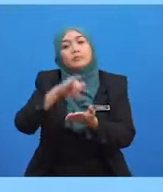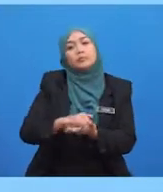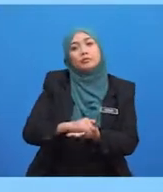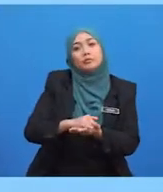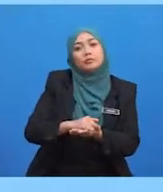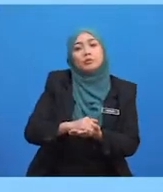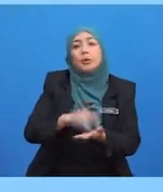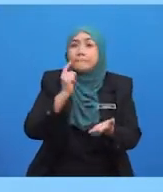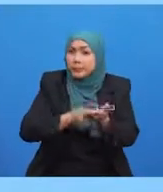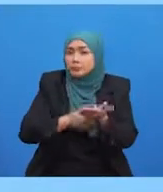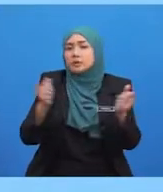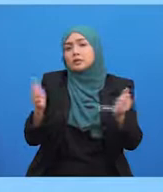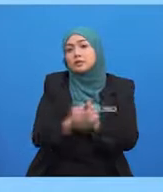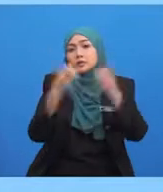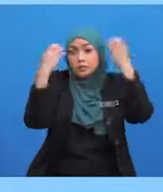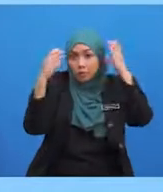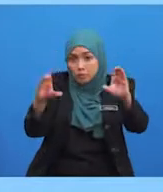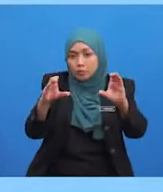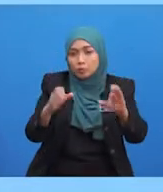kamu bagi jawapan ini ya.